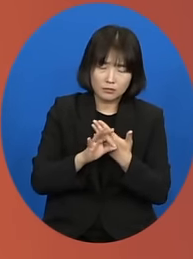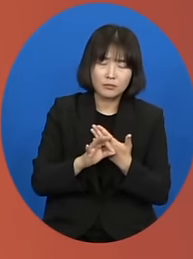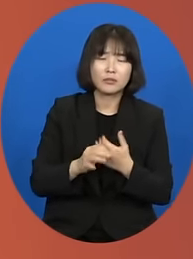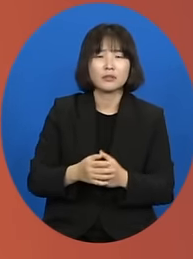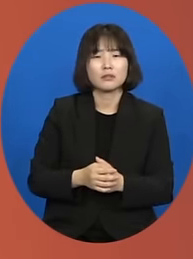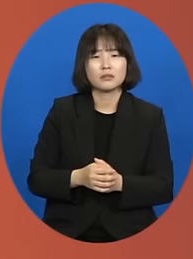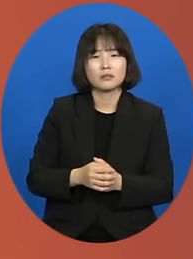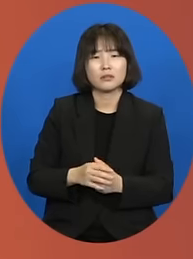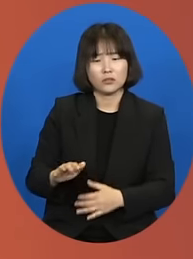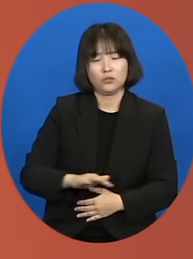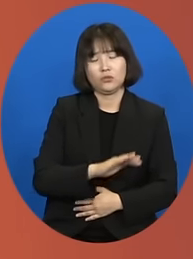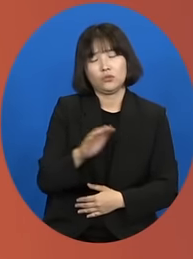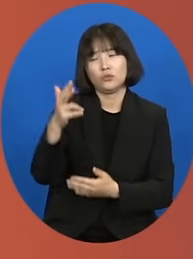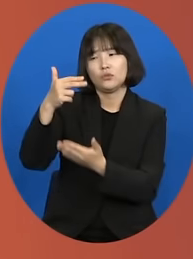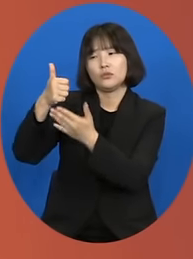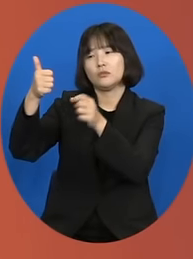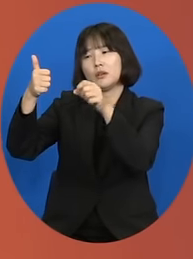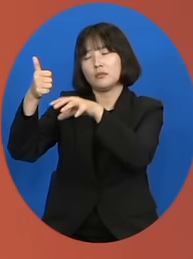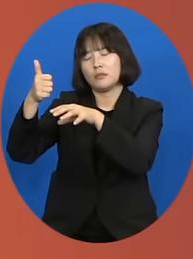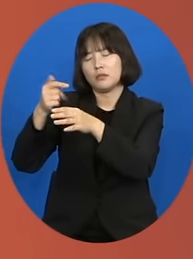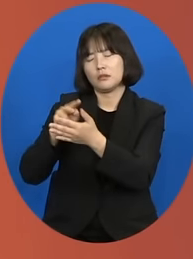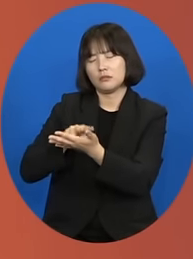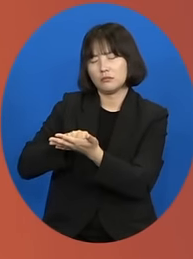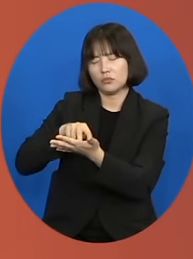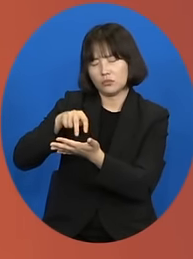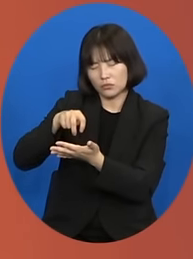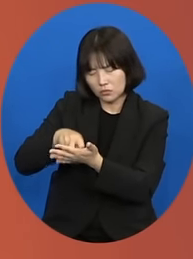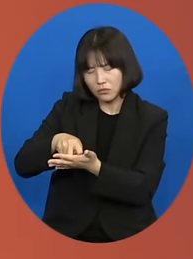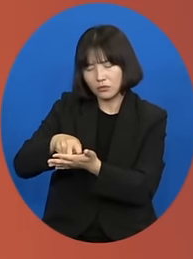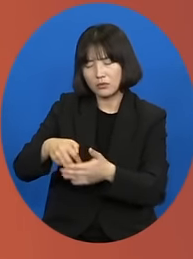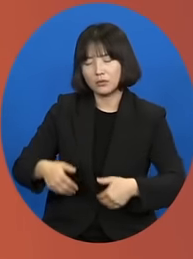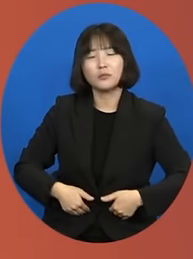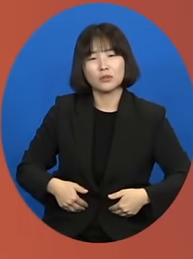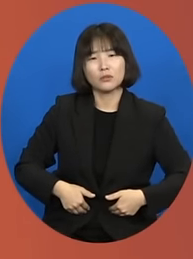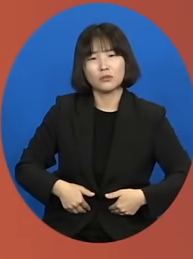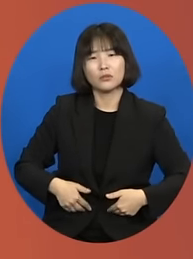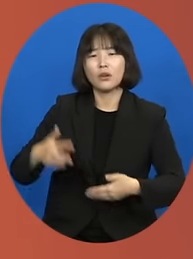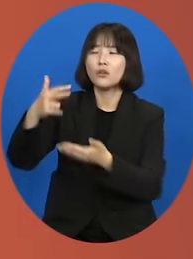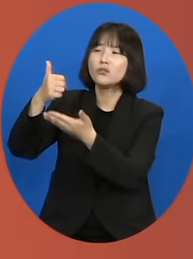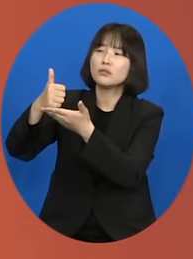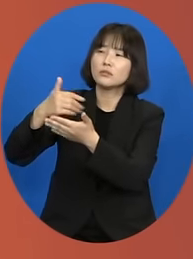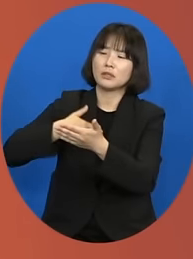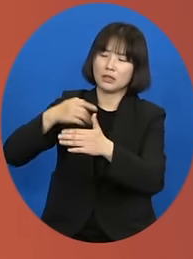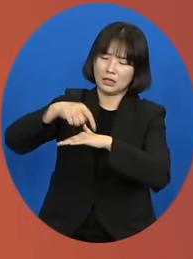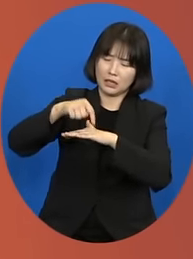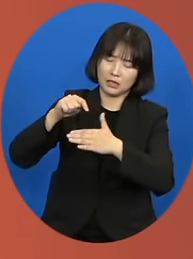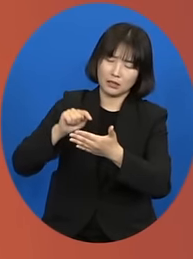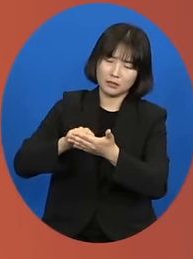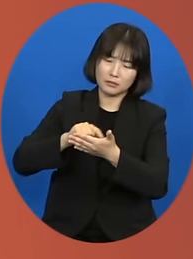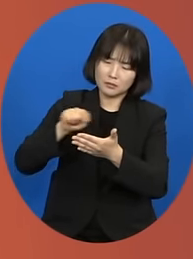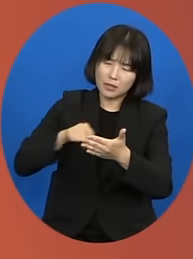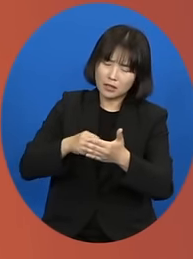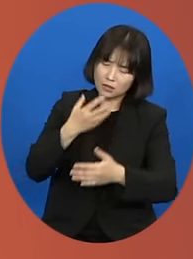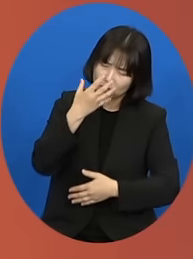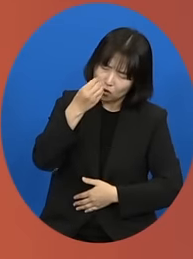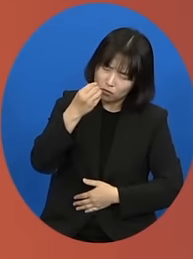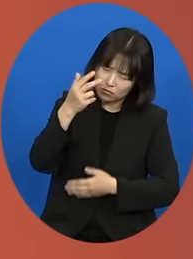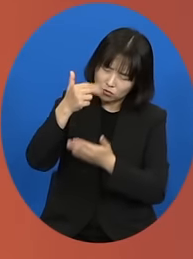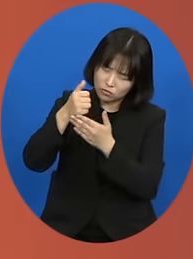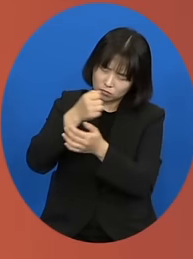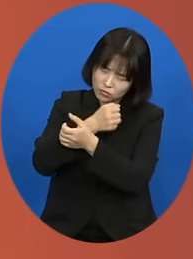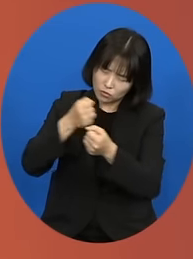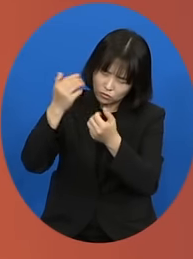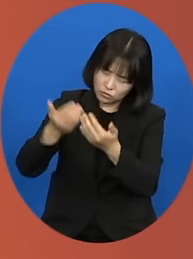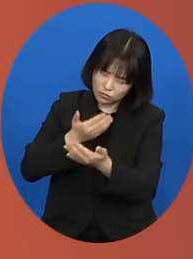우리는 주님 앞에 무릎 꿇어야 합니다. 주님, 내 안에 있는 이 교만을 주님 용서해